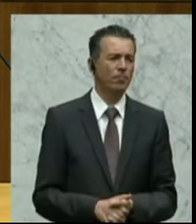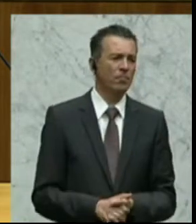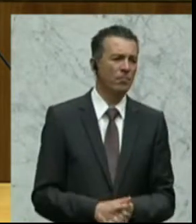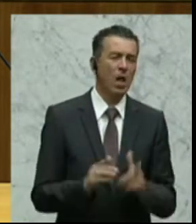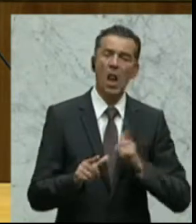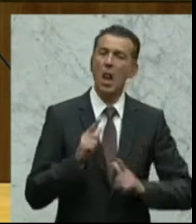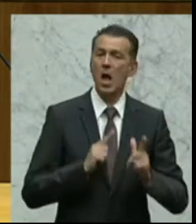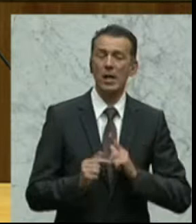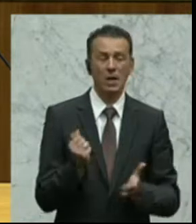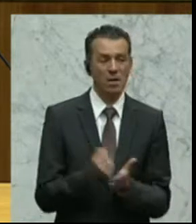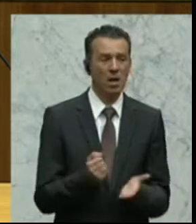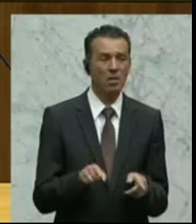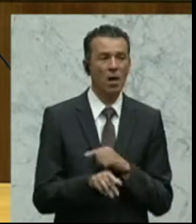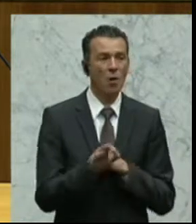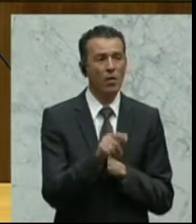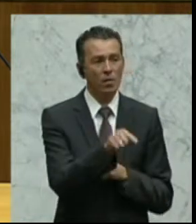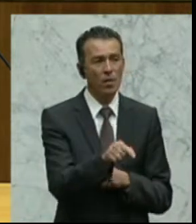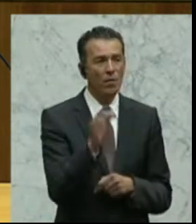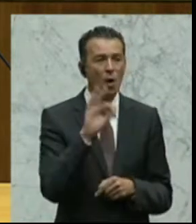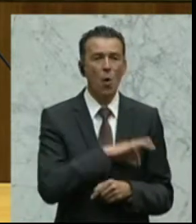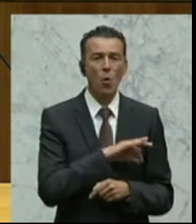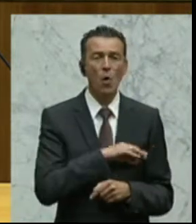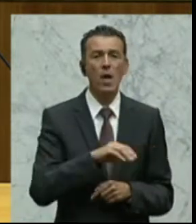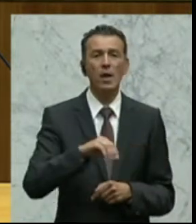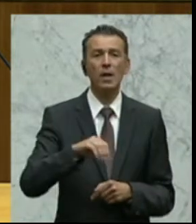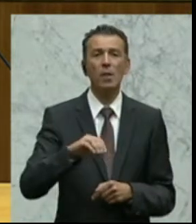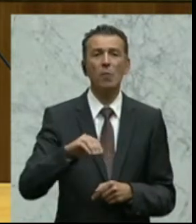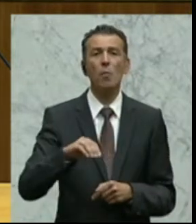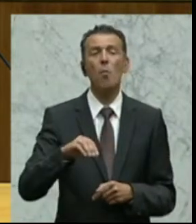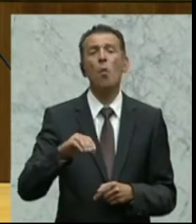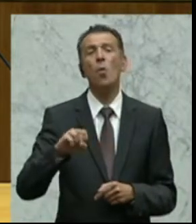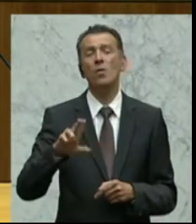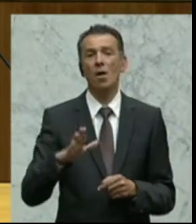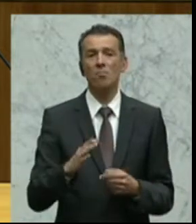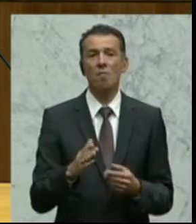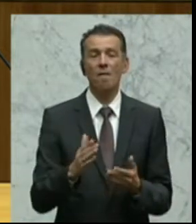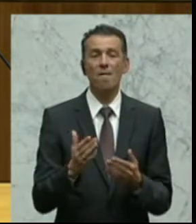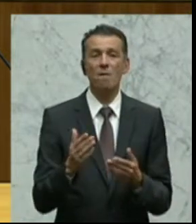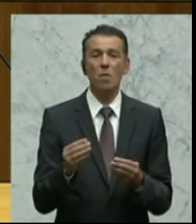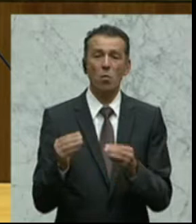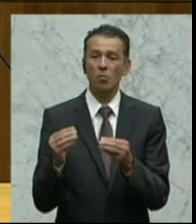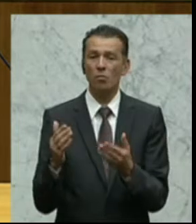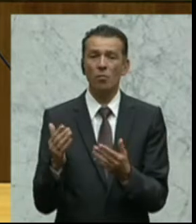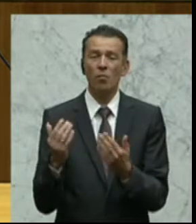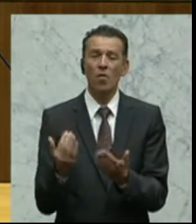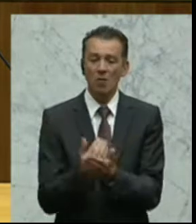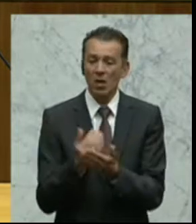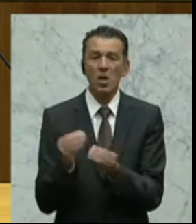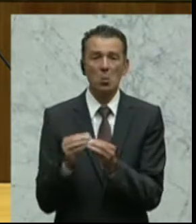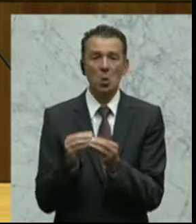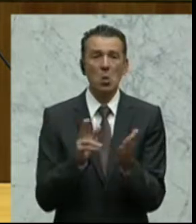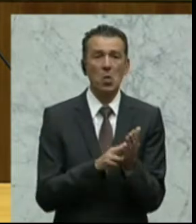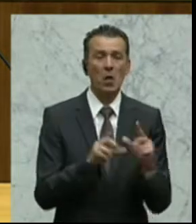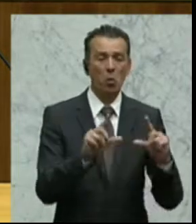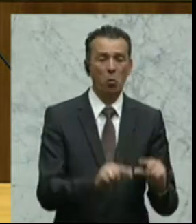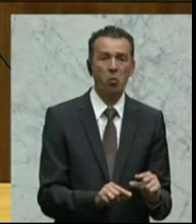auch für Sie, Frau Kollegin Moser, dass im Moment vom Salär halt relativ wenig übrig bleibt fürs Baubörserl, für die Baustelle. Und wer nicht selber etwas